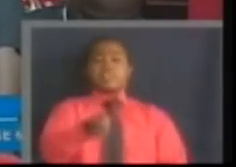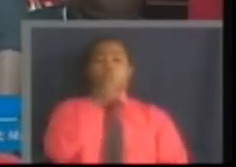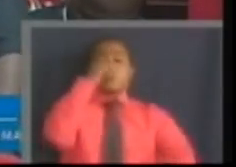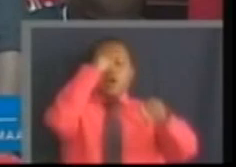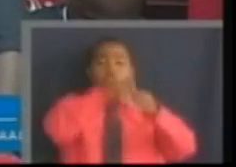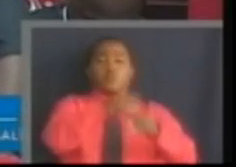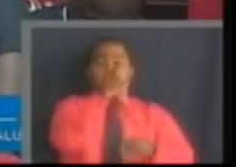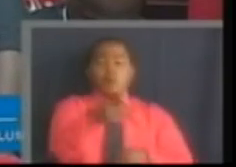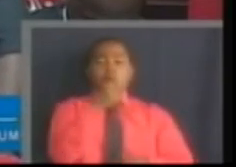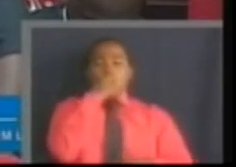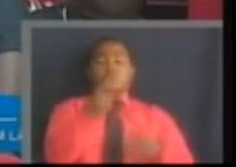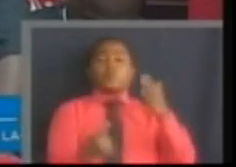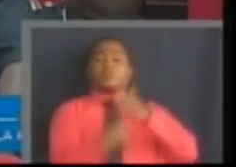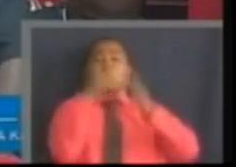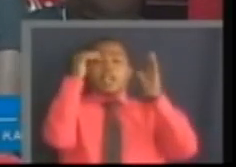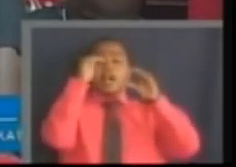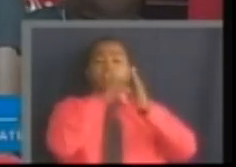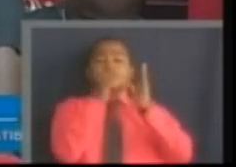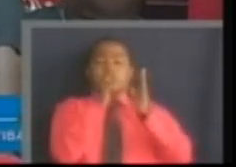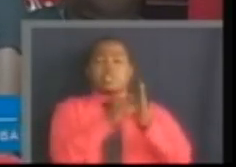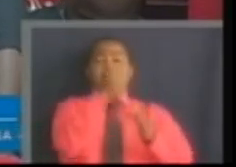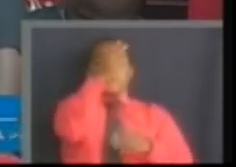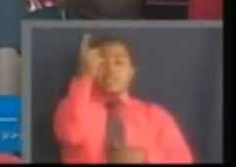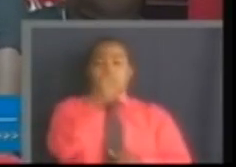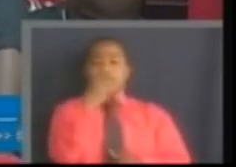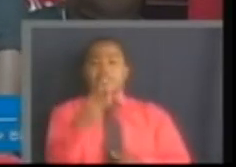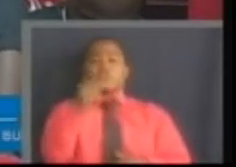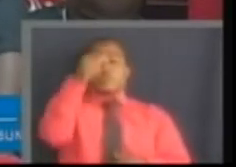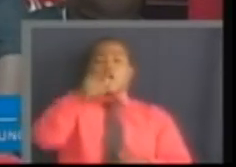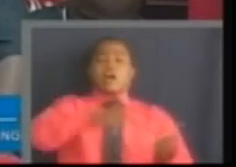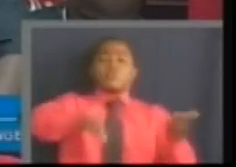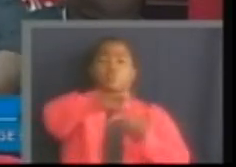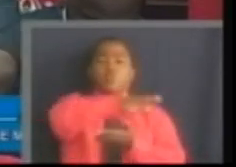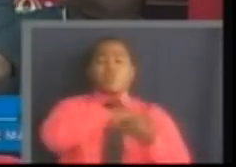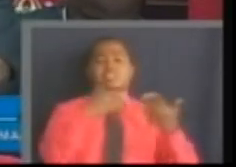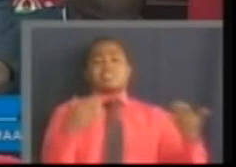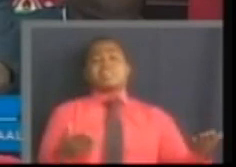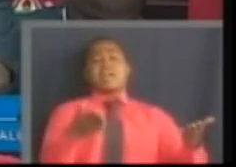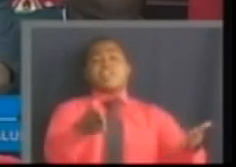ni kwa mujibu wa sheria ni theluthi mbili ya watu wote. Sasa imekuwaje tena iwe hoja ya mwenyekiti kwenye bunge hili?